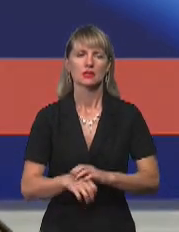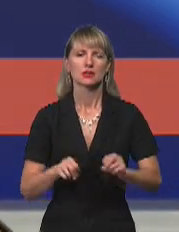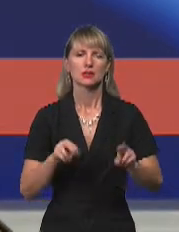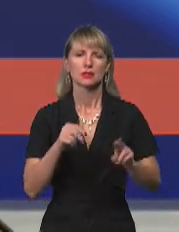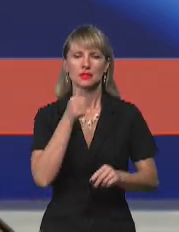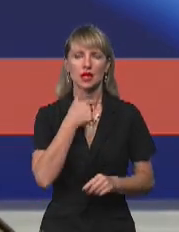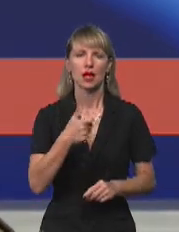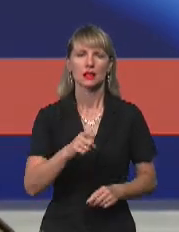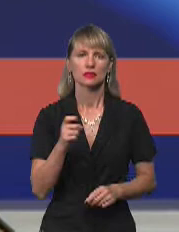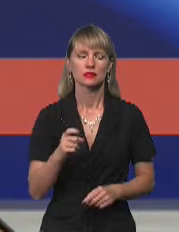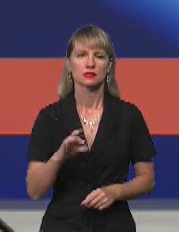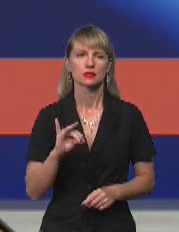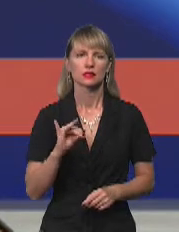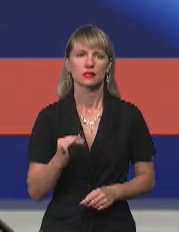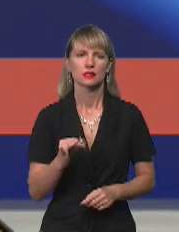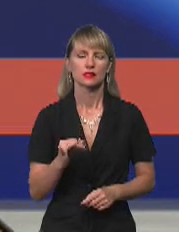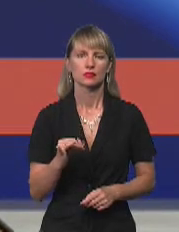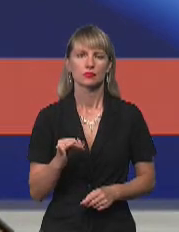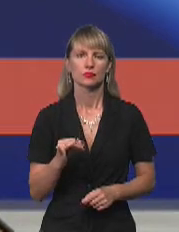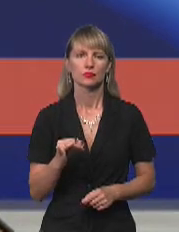спецзасіб – це газ і